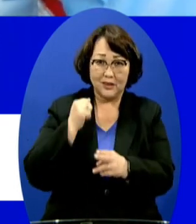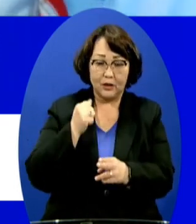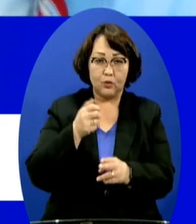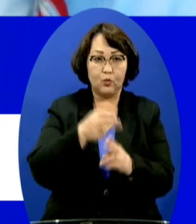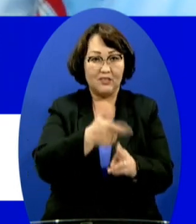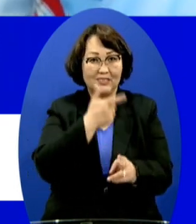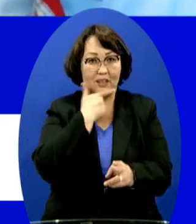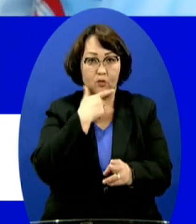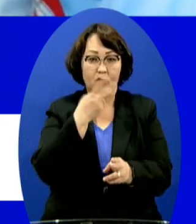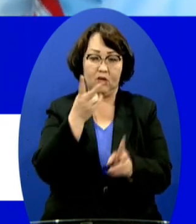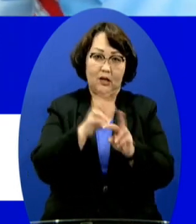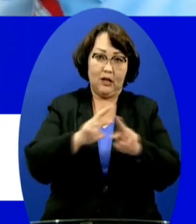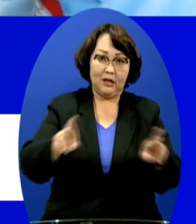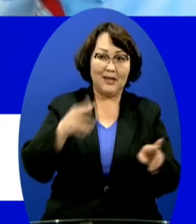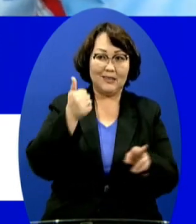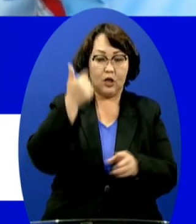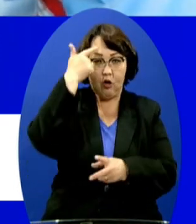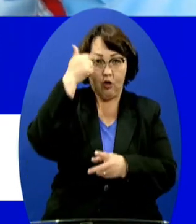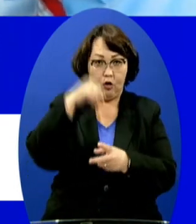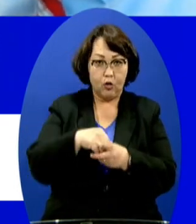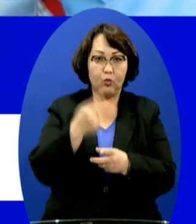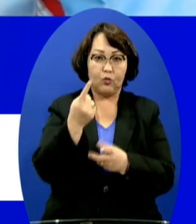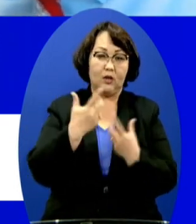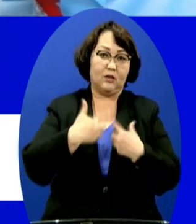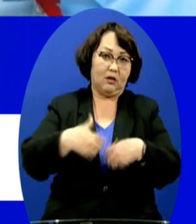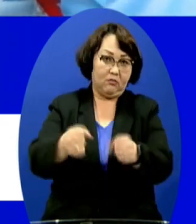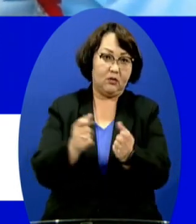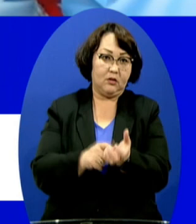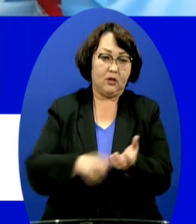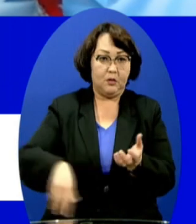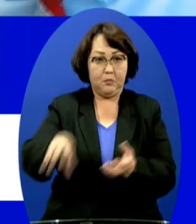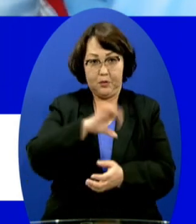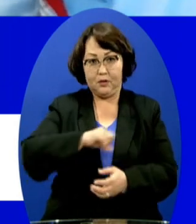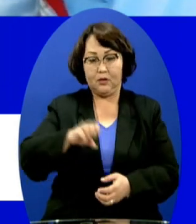байна гэдгийг бас ойлгож хүлээж аваарай. Тэгээд бид